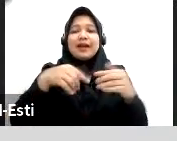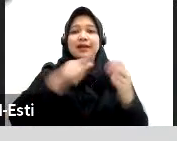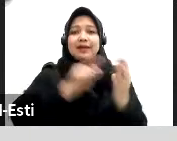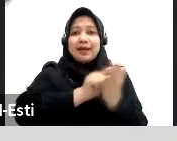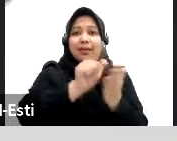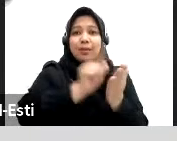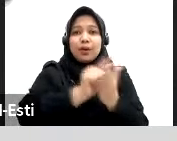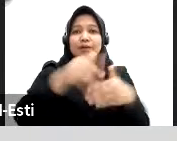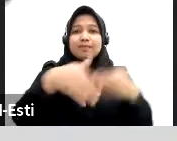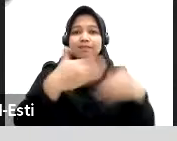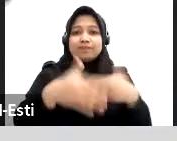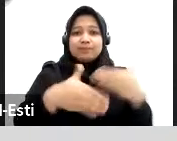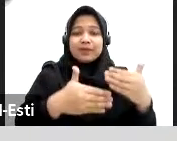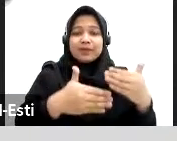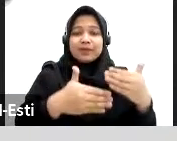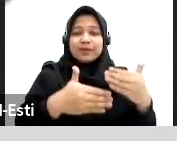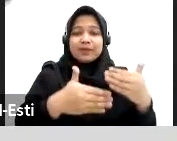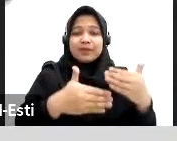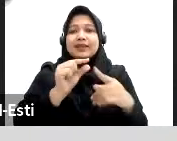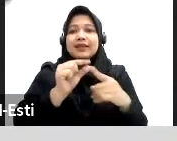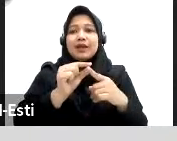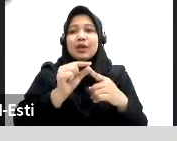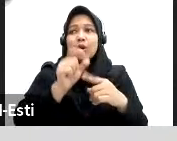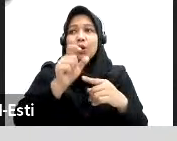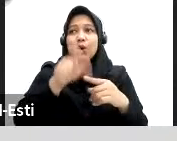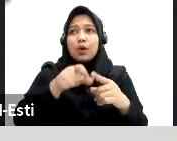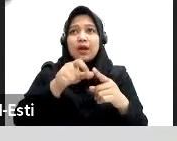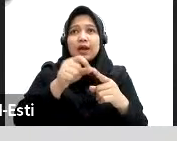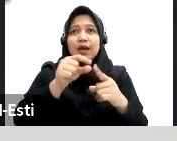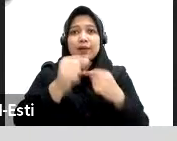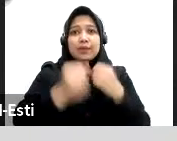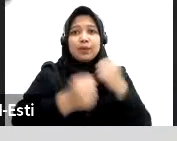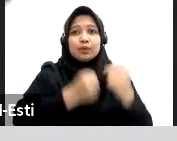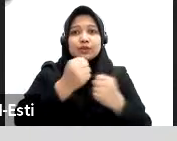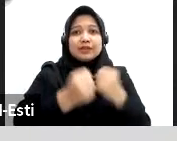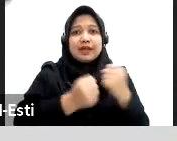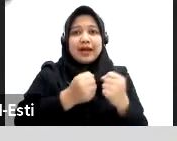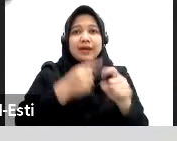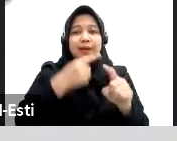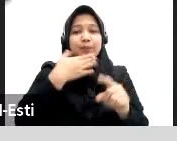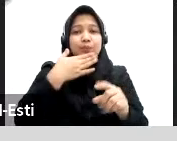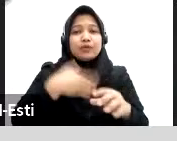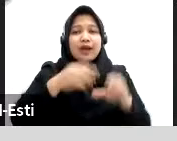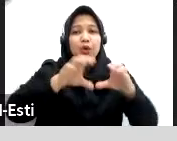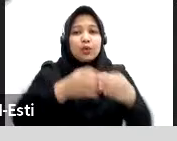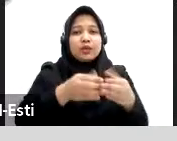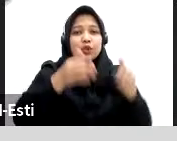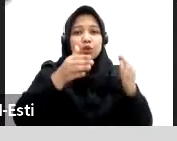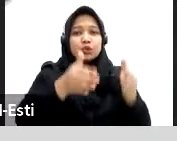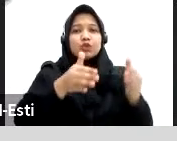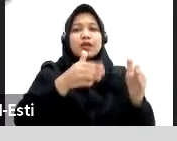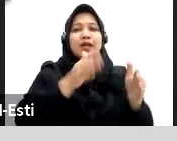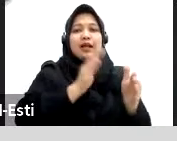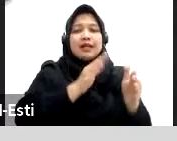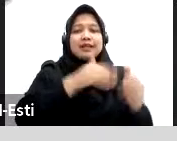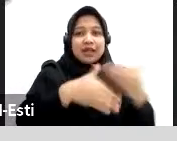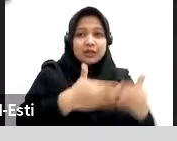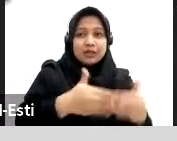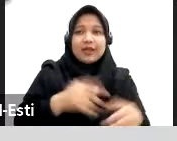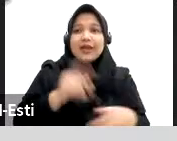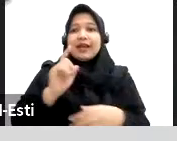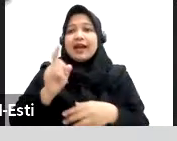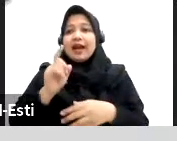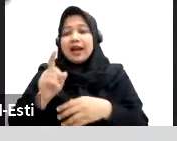langsung oleh pelaku usaha yang dimana ada unit khususnya sementara kalau kita menjalankan masalah